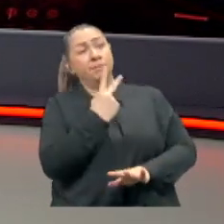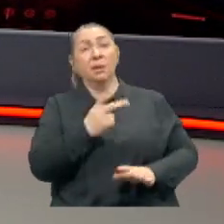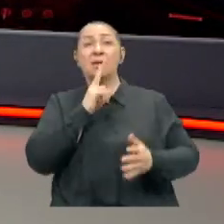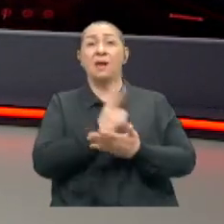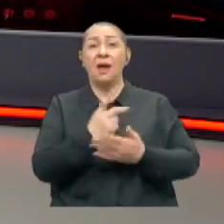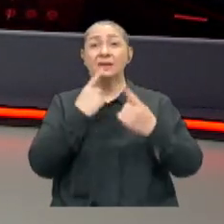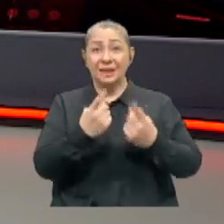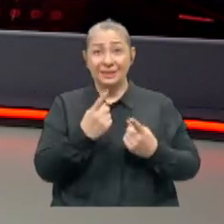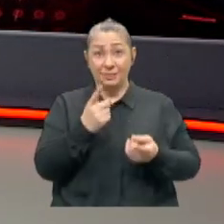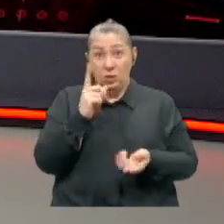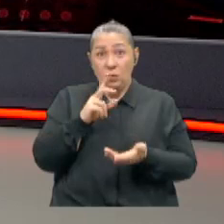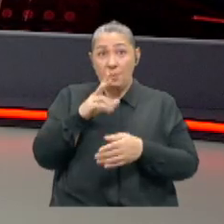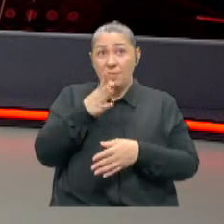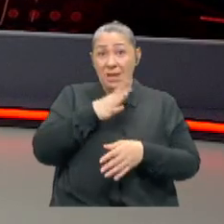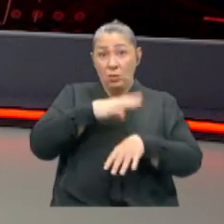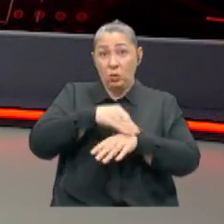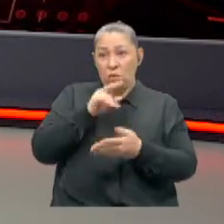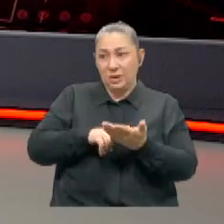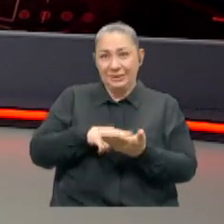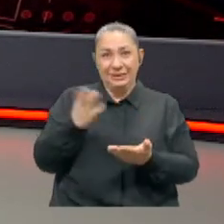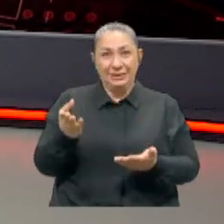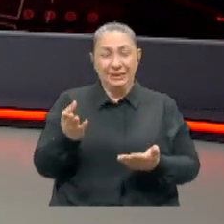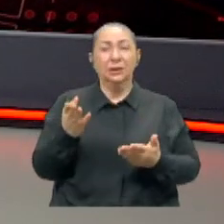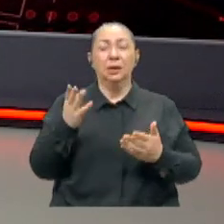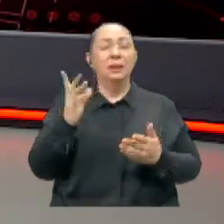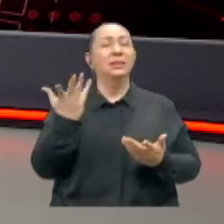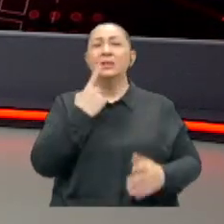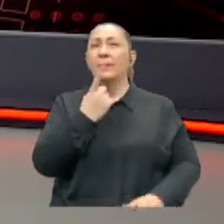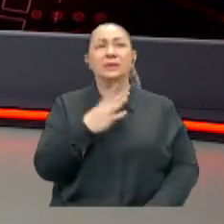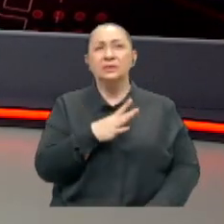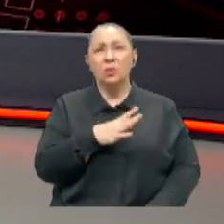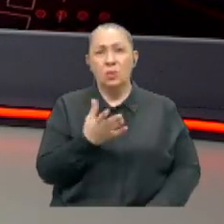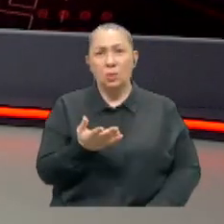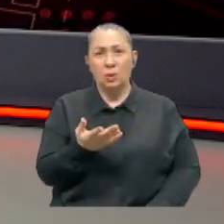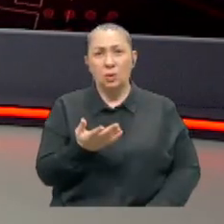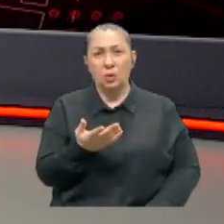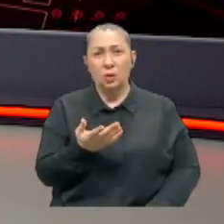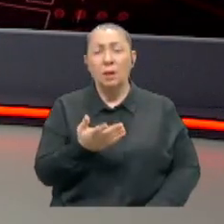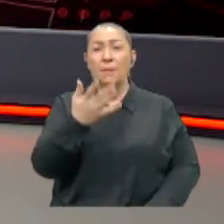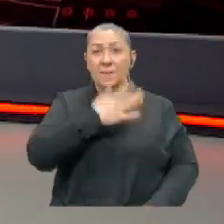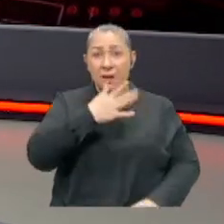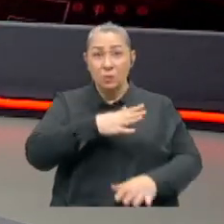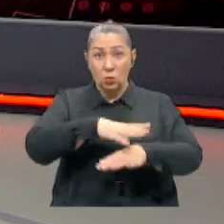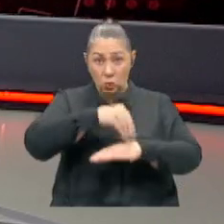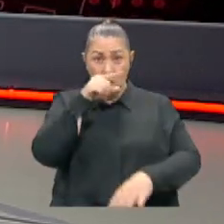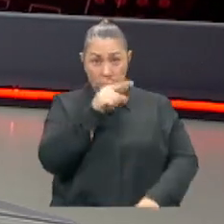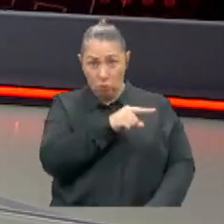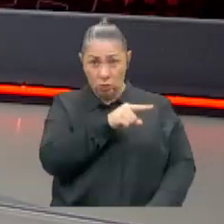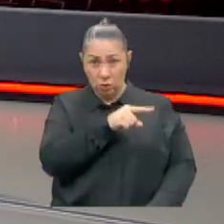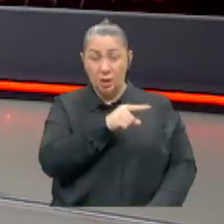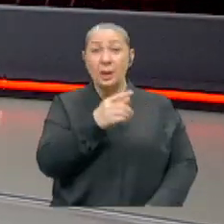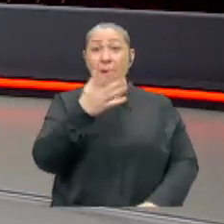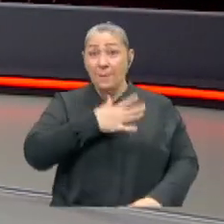kararı derken bir üyesi vasıtasıyla ne demek istiyor ve bilim kurulu